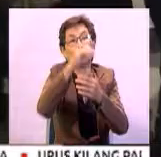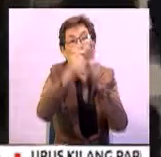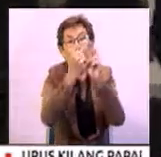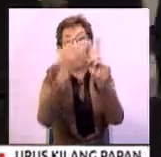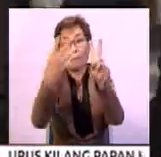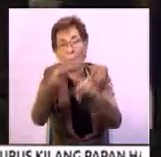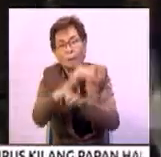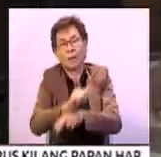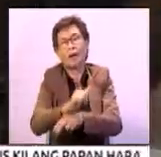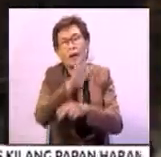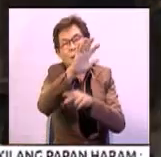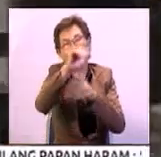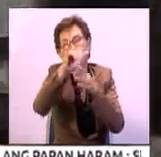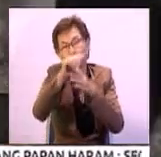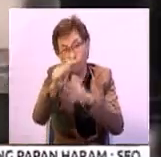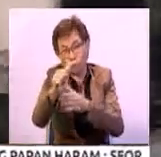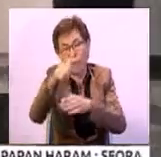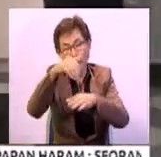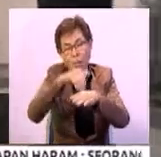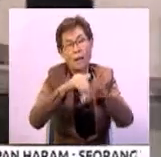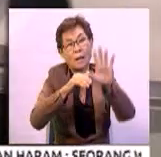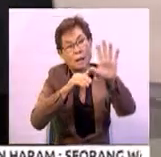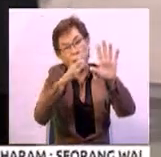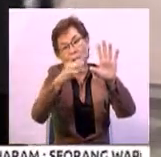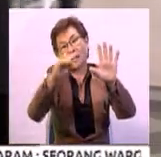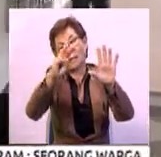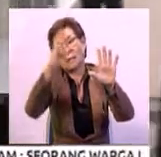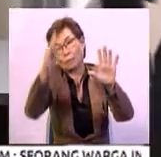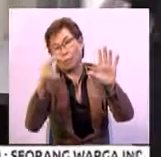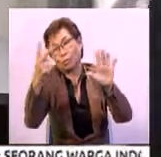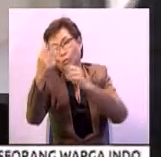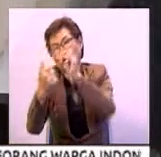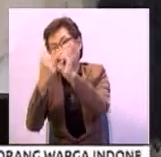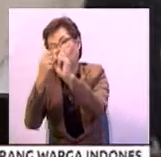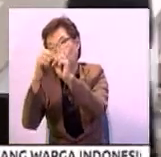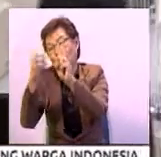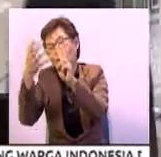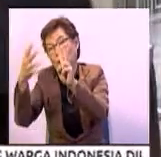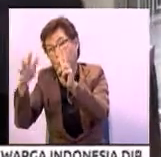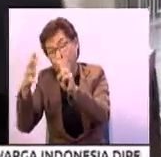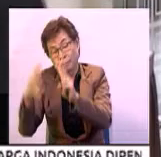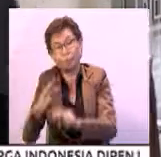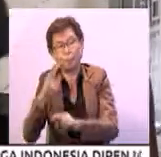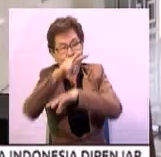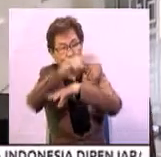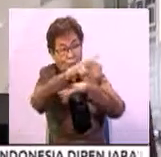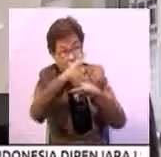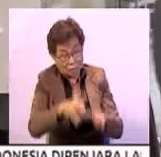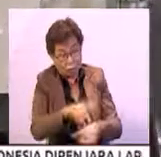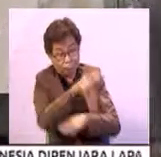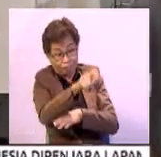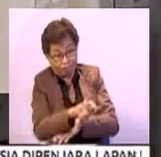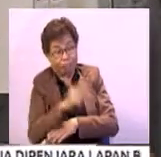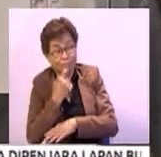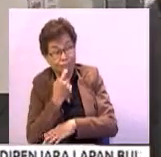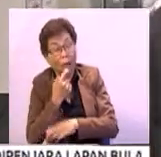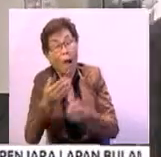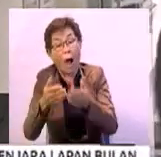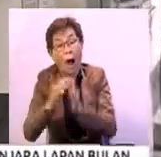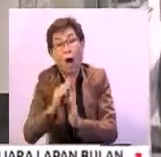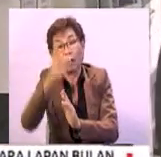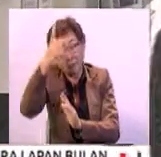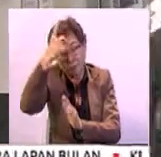dan masing-masing RM5 juta ringgit pada 5 dan 6 Februari 2015. Saksi itu berkata beliau diminta oleh Datuk